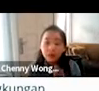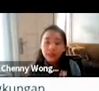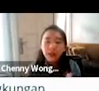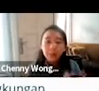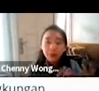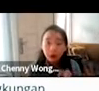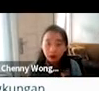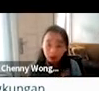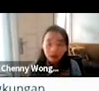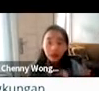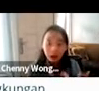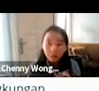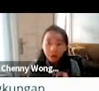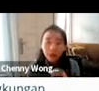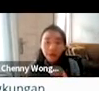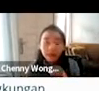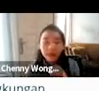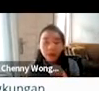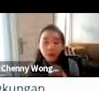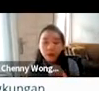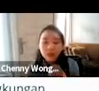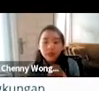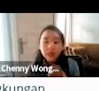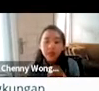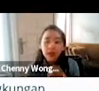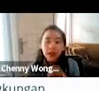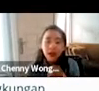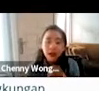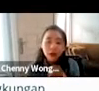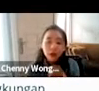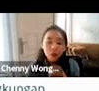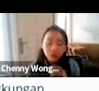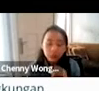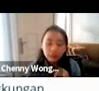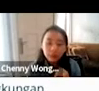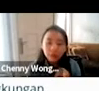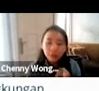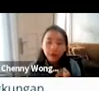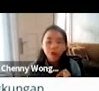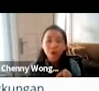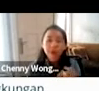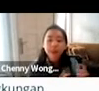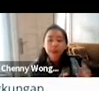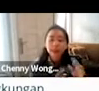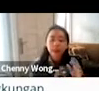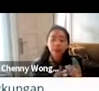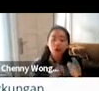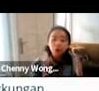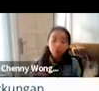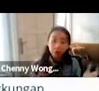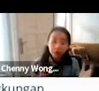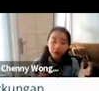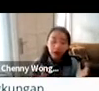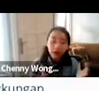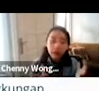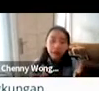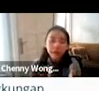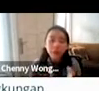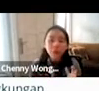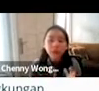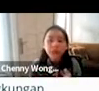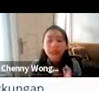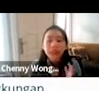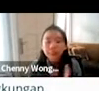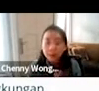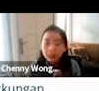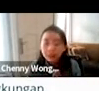barang dan atau jasa yang diperdagangkan dan yang akan mereka beli sehingga greenwashing ini menyebabkan informasi yang diterima konsumen mengenai